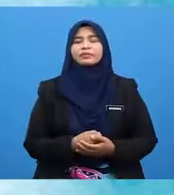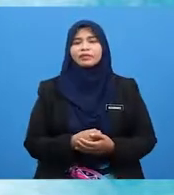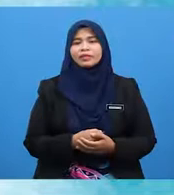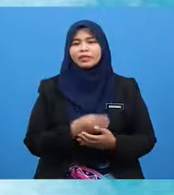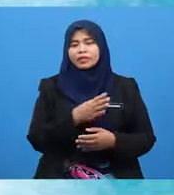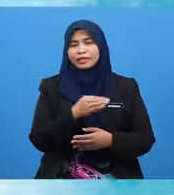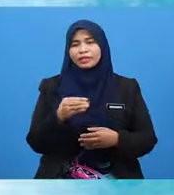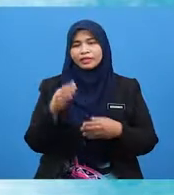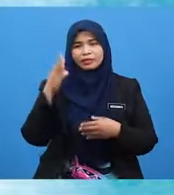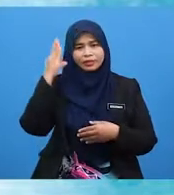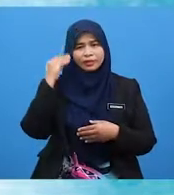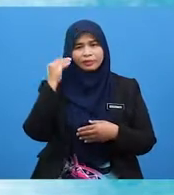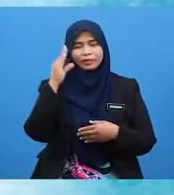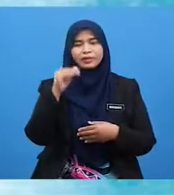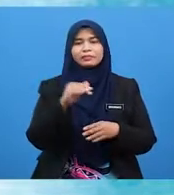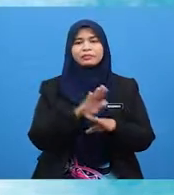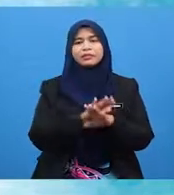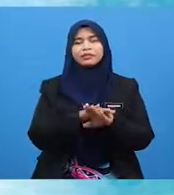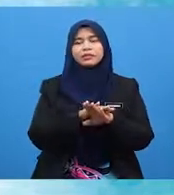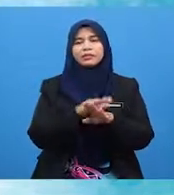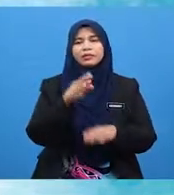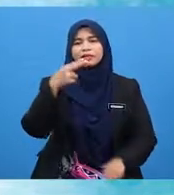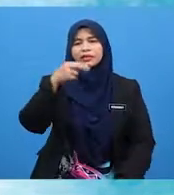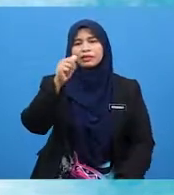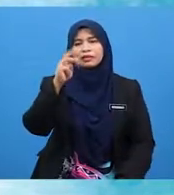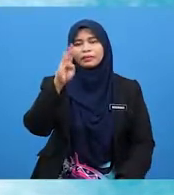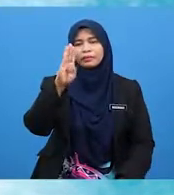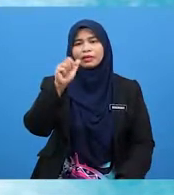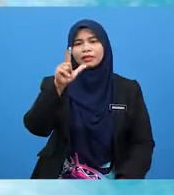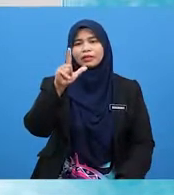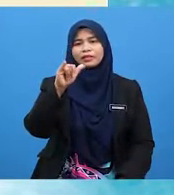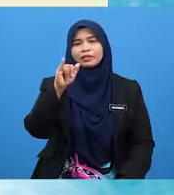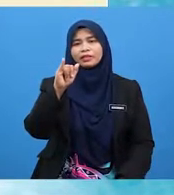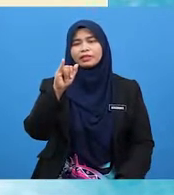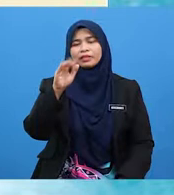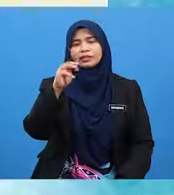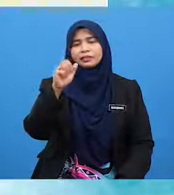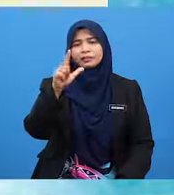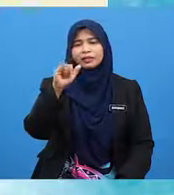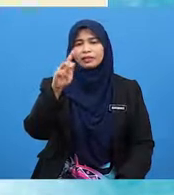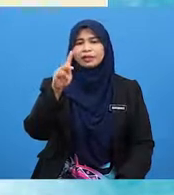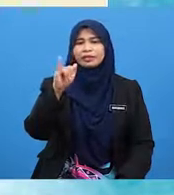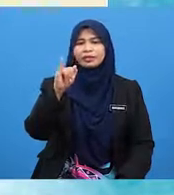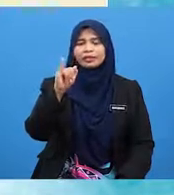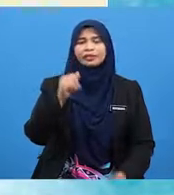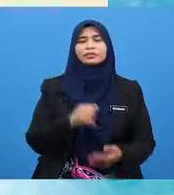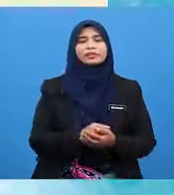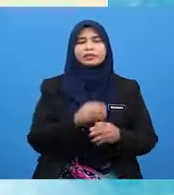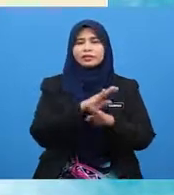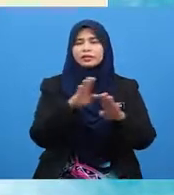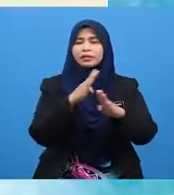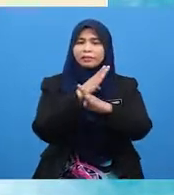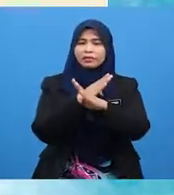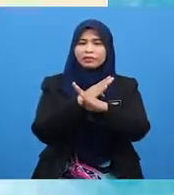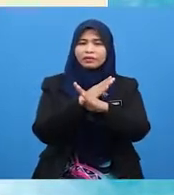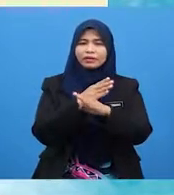masyhur di sisi mazhab Hambali dan Maliki mengatakan bahawa sentuhan di antara lelaki dan perempuan tidak